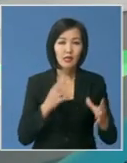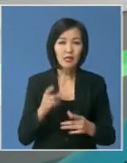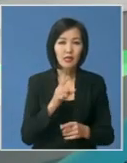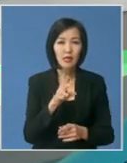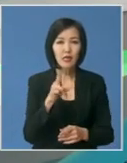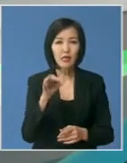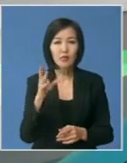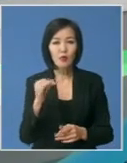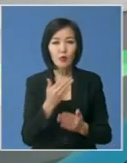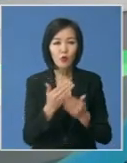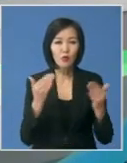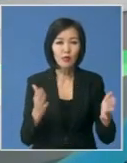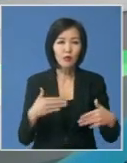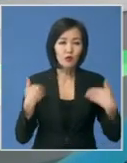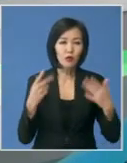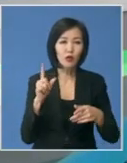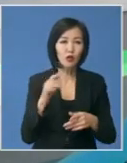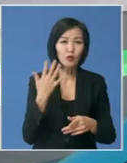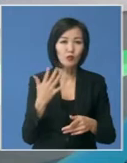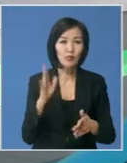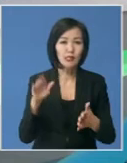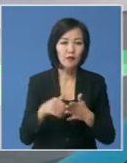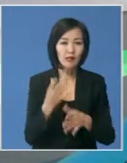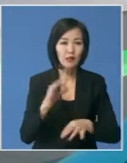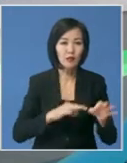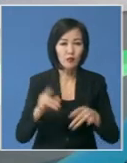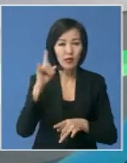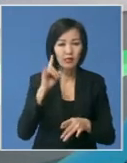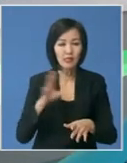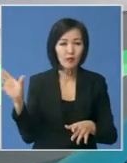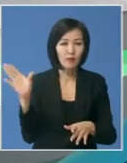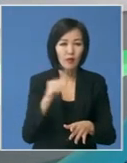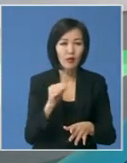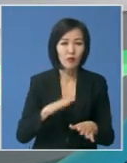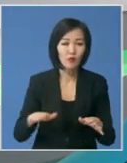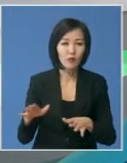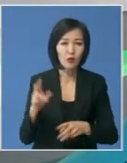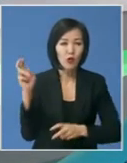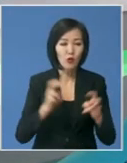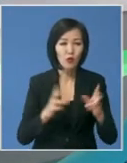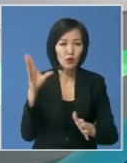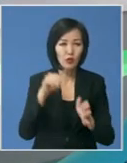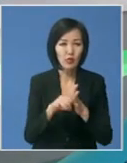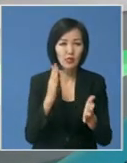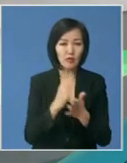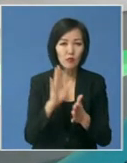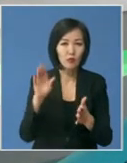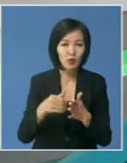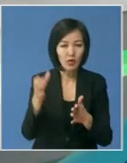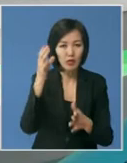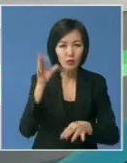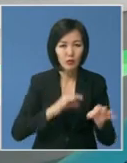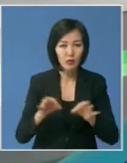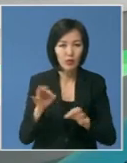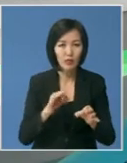Халықаралық мамандандырылған Экспо 2017 көрмесінде ұсынылған 105 инновациялық жоба Қазақстанның барлық өңірінде өндіріске енгізіледі. Жаңа ғылыми